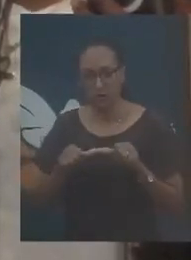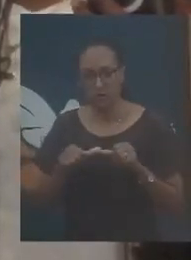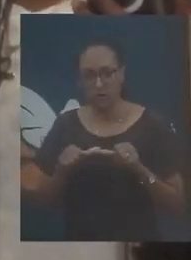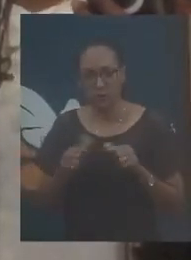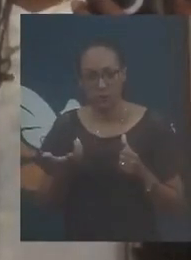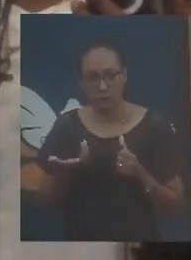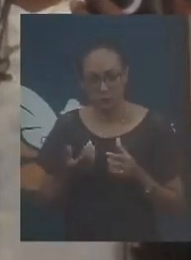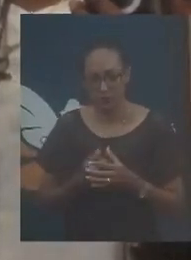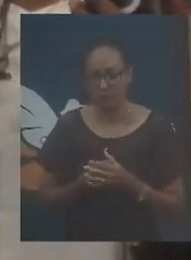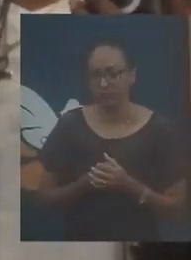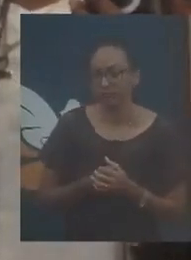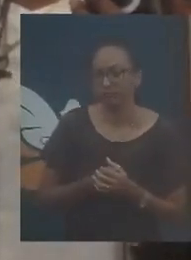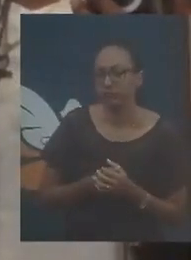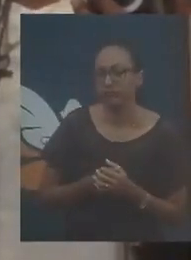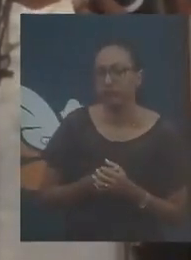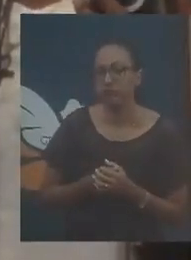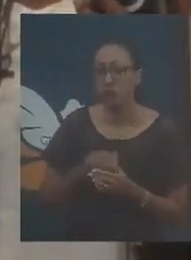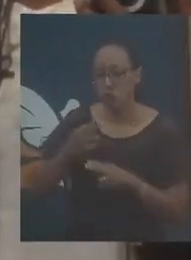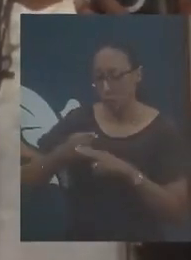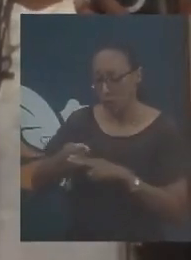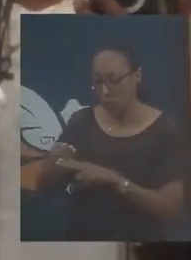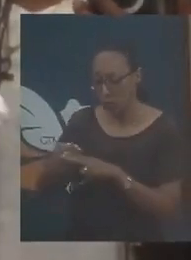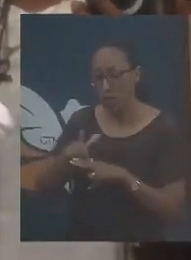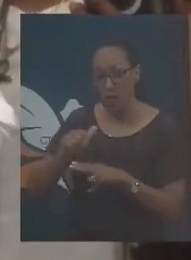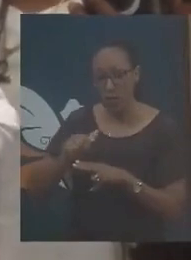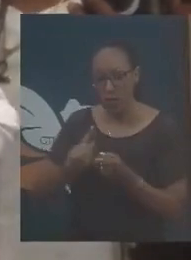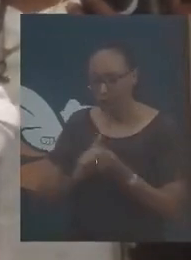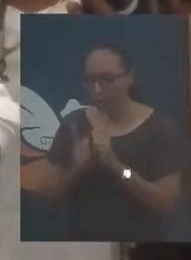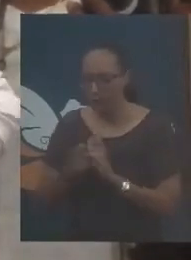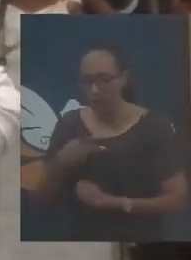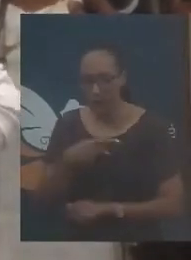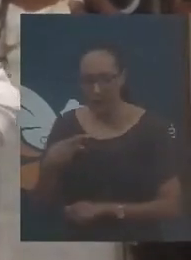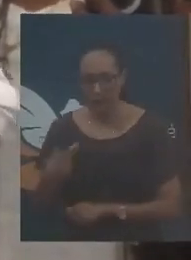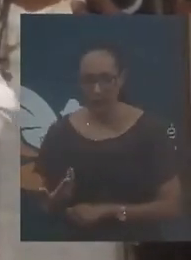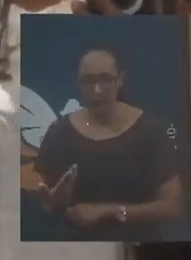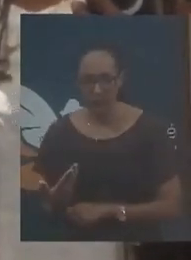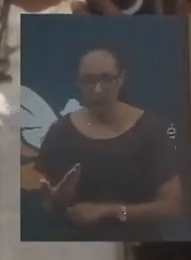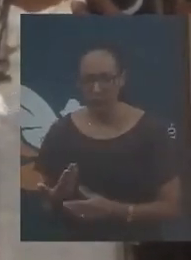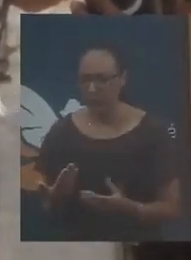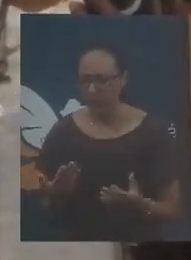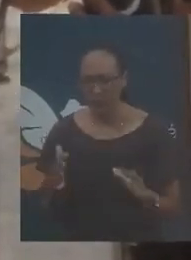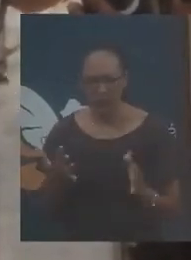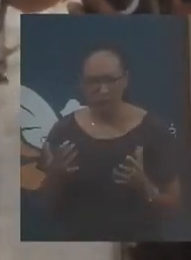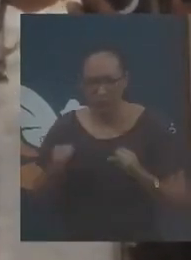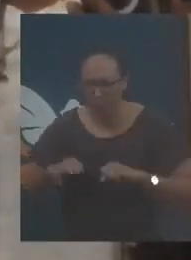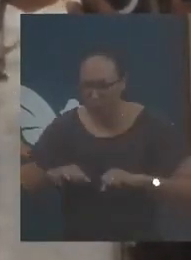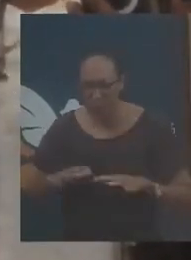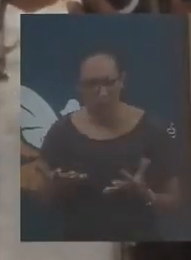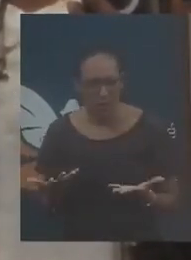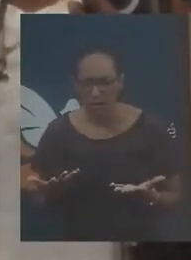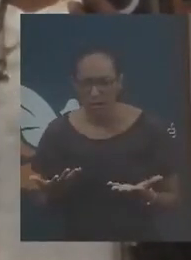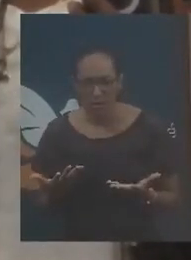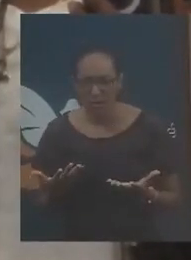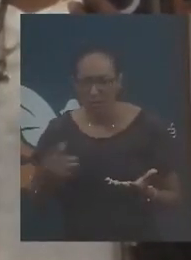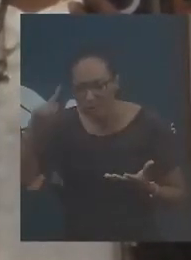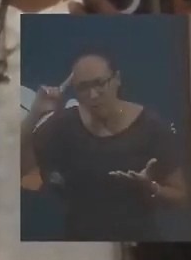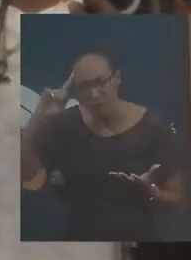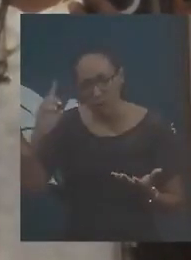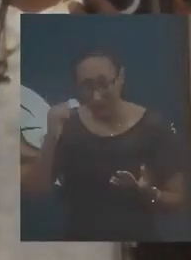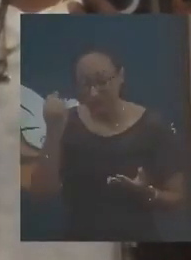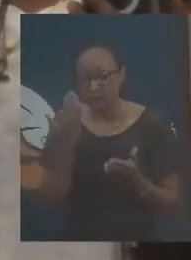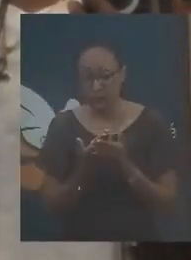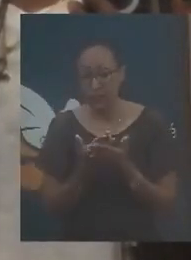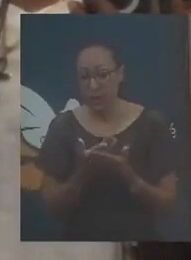nous avons récupéré les noms, qui sont devenus propriétaires. Comment ça peut se faire? C'est pour cette raison que nous comptons sur